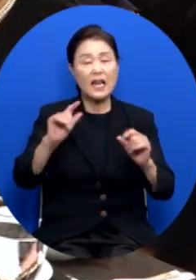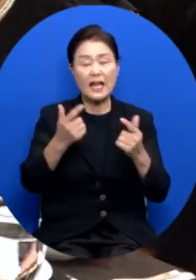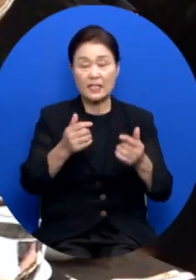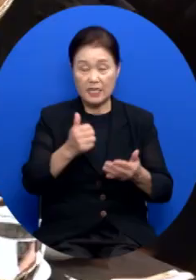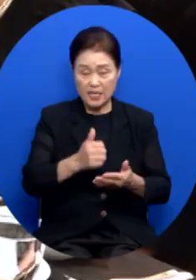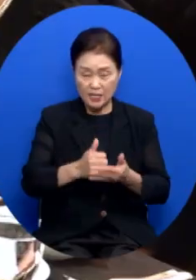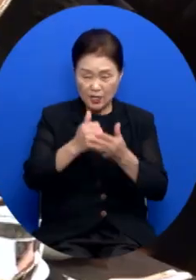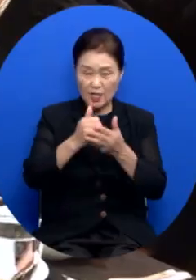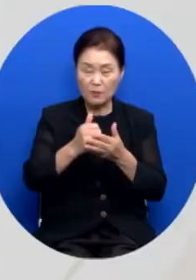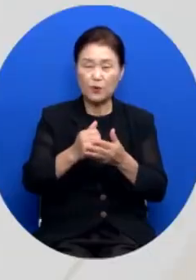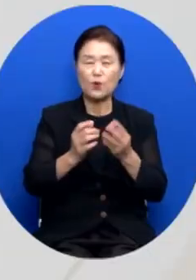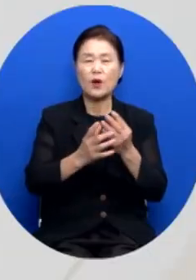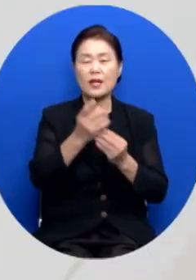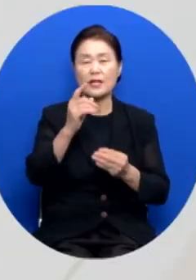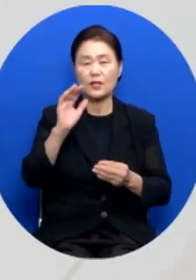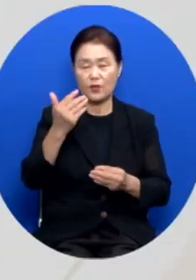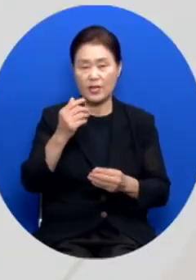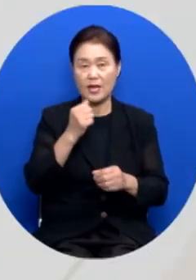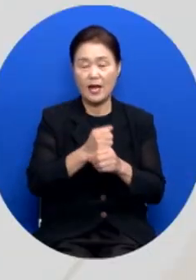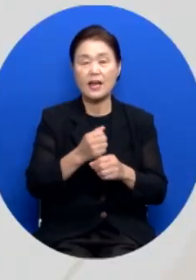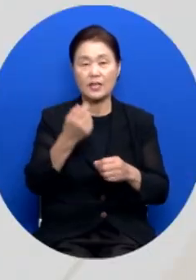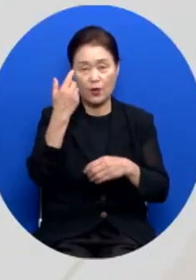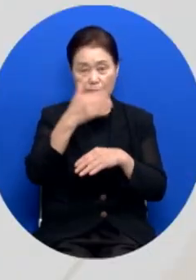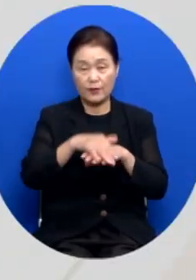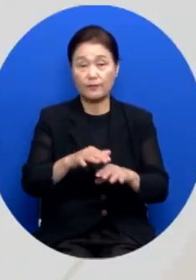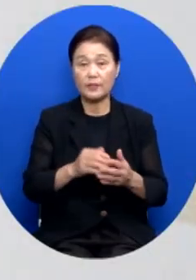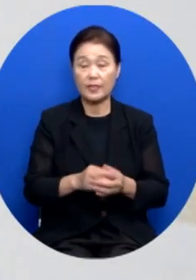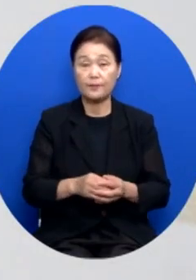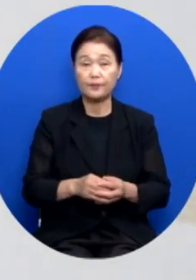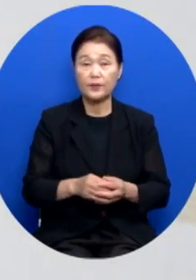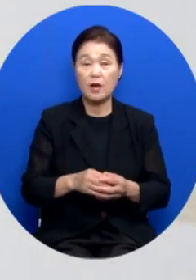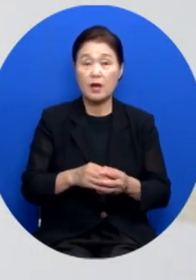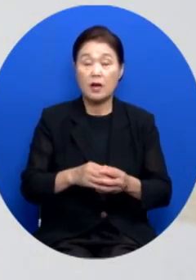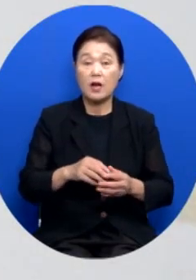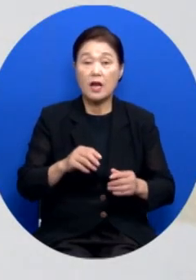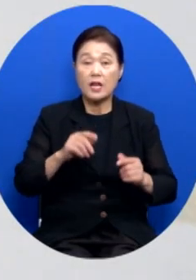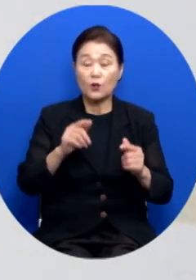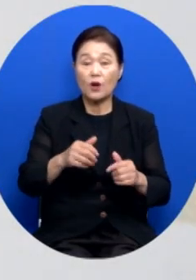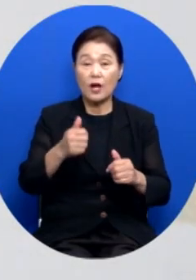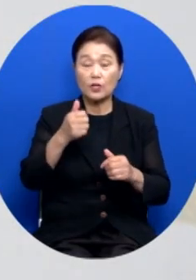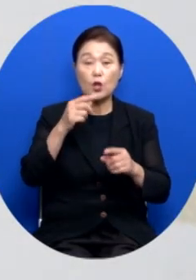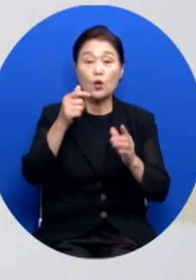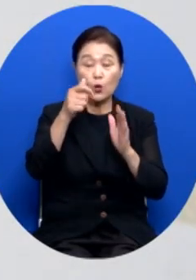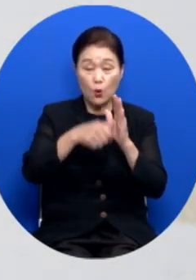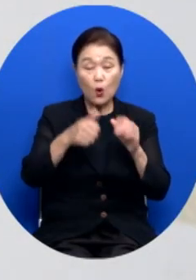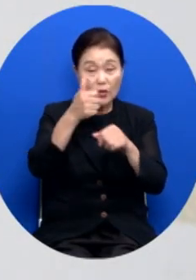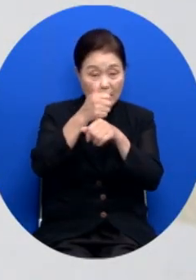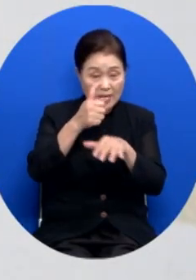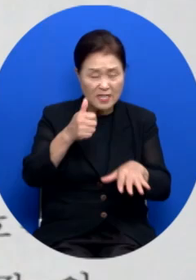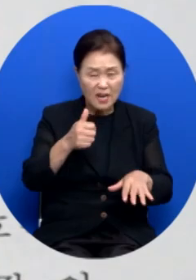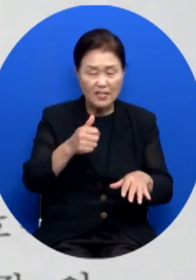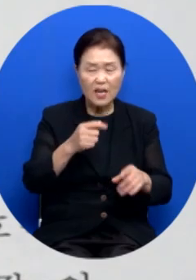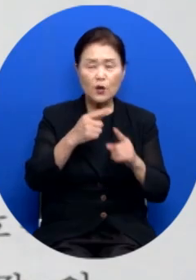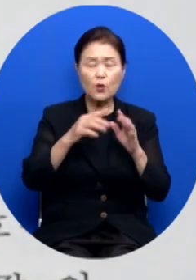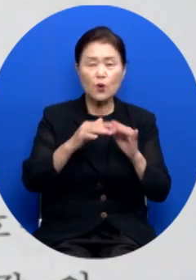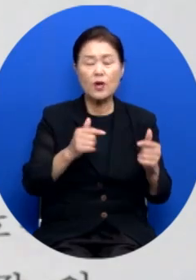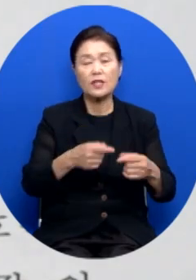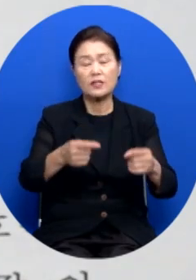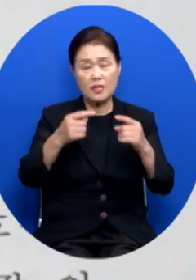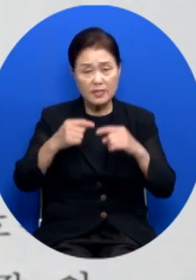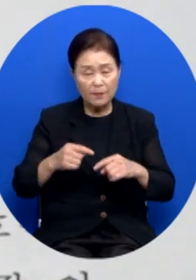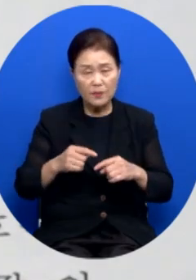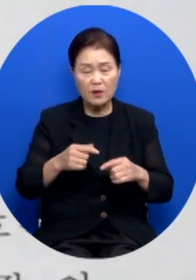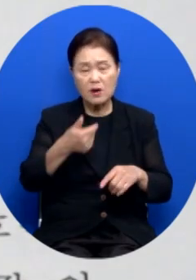할 방침입니다. 이를 위해 조직위는 교단 산하 교회들의 적극적인 참여 독려, 예배